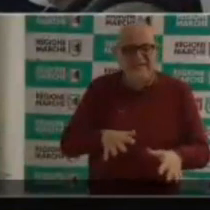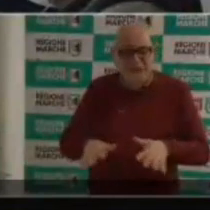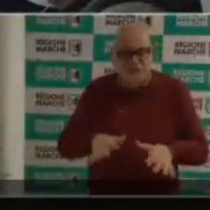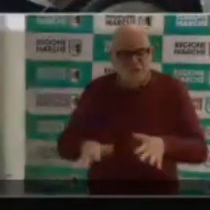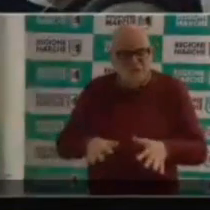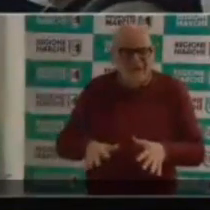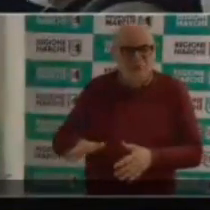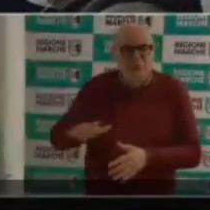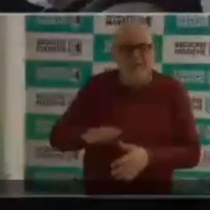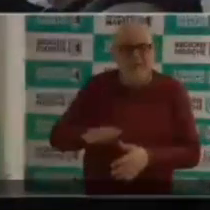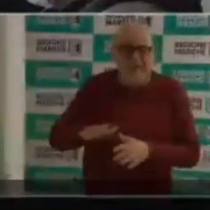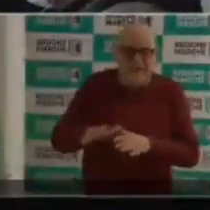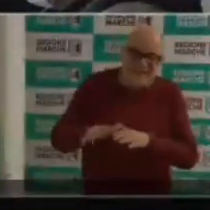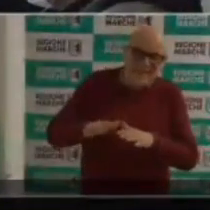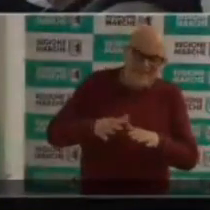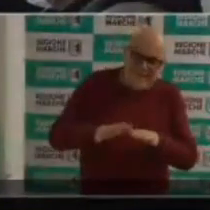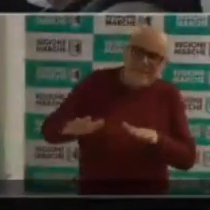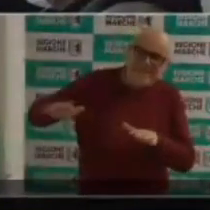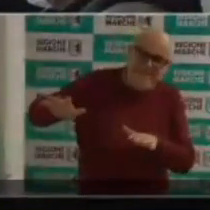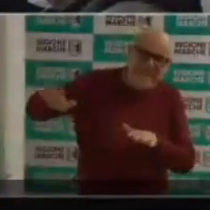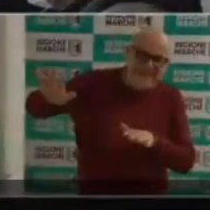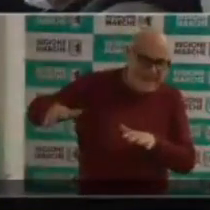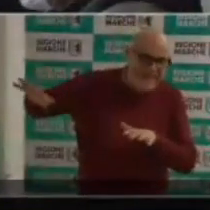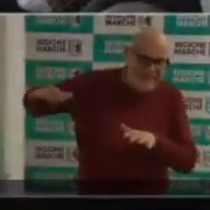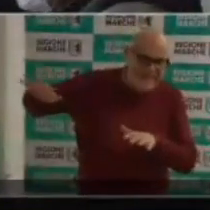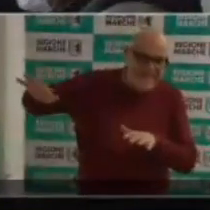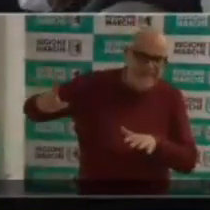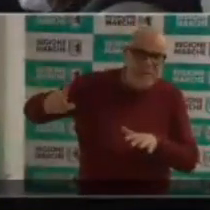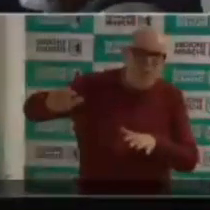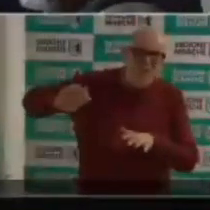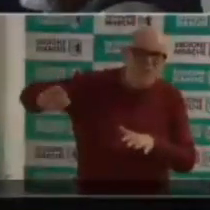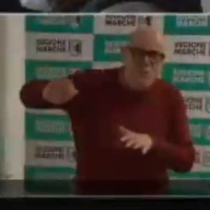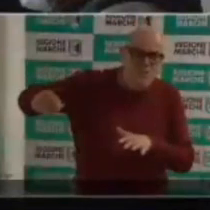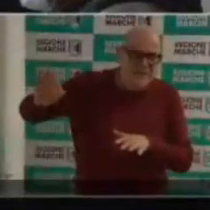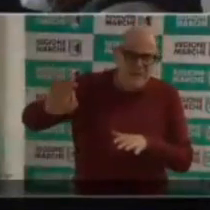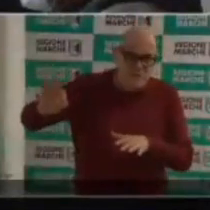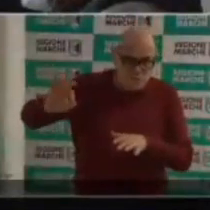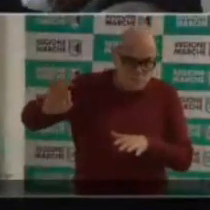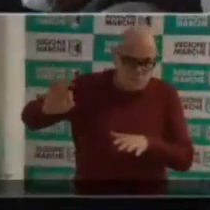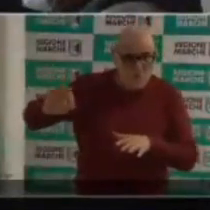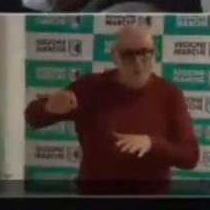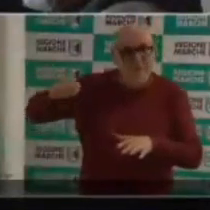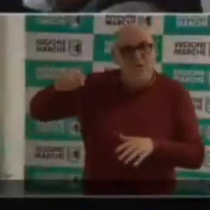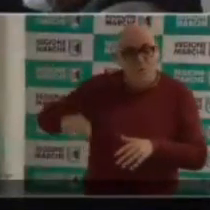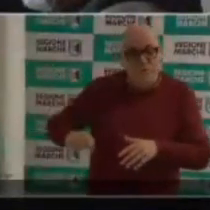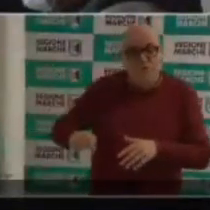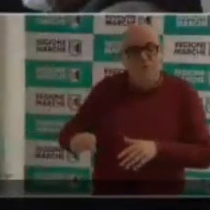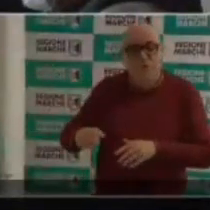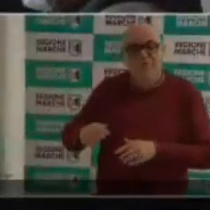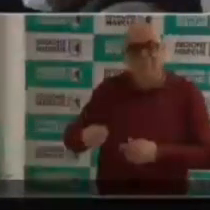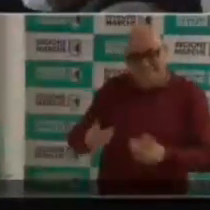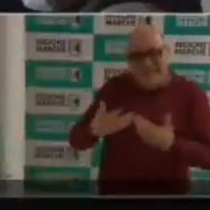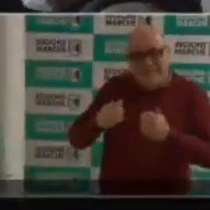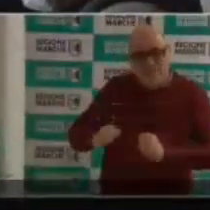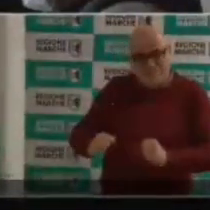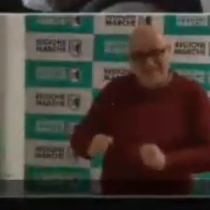non dimenticare nessuno. In questo contesto ci aiuta per fare in modo che il tutto funzioni e